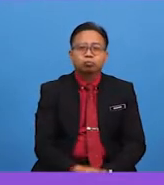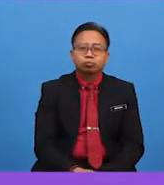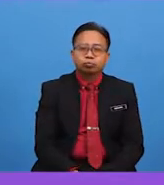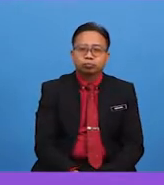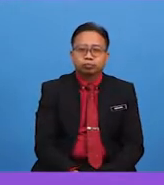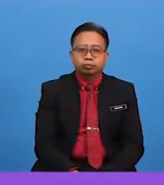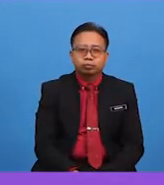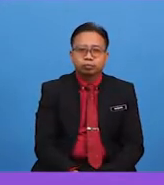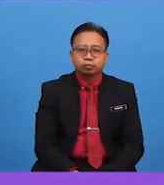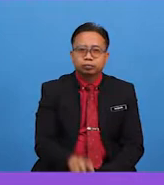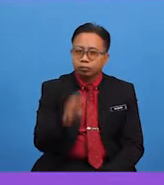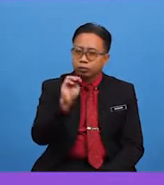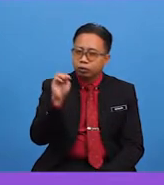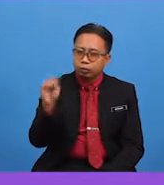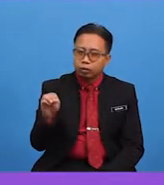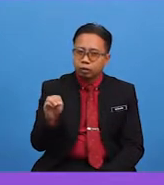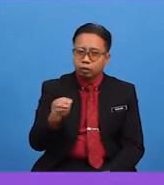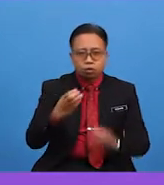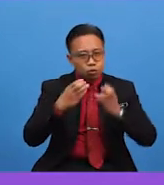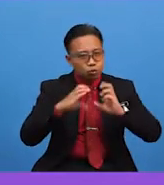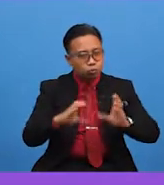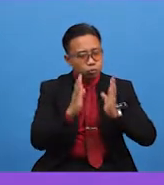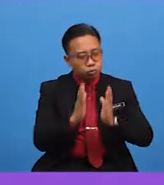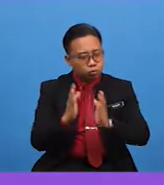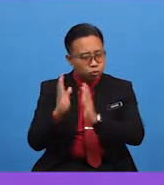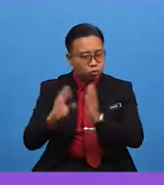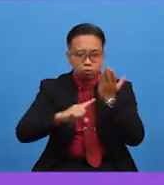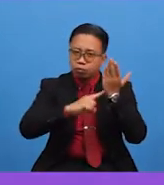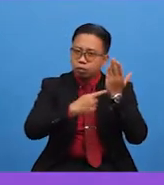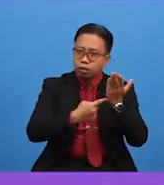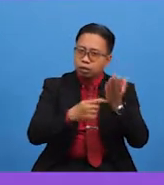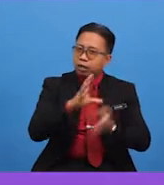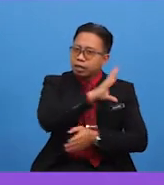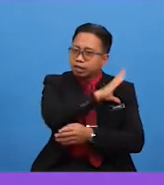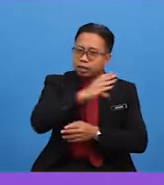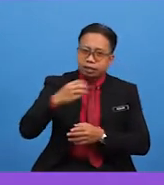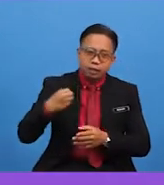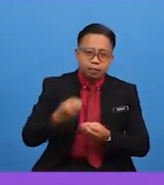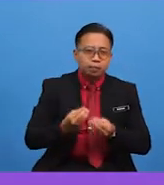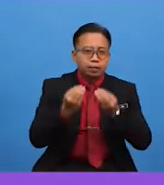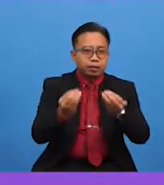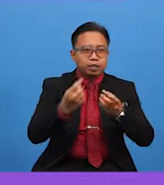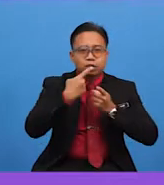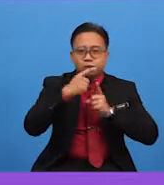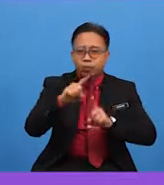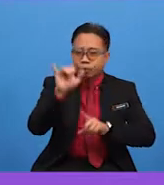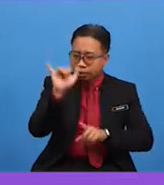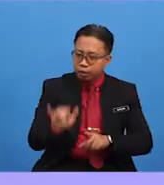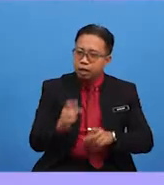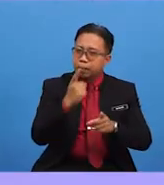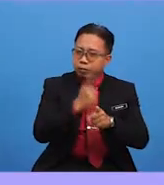ini. Murid-murid, cuba susun semula dan berikan jawapan yang